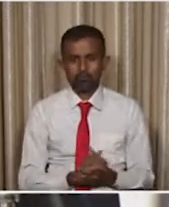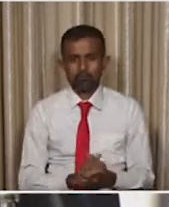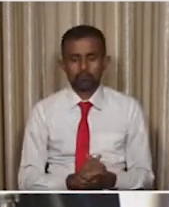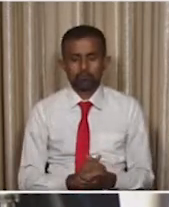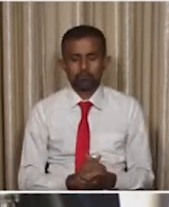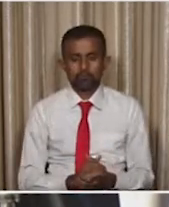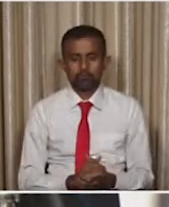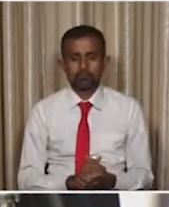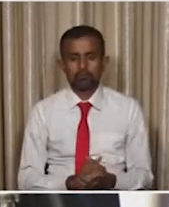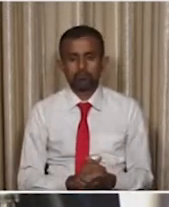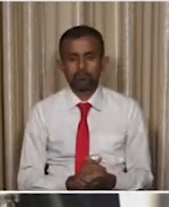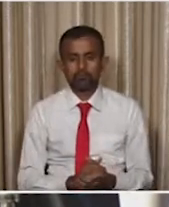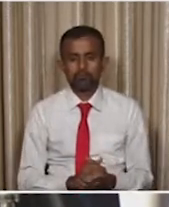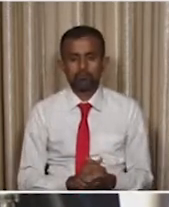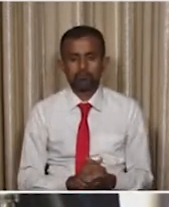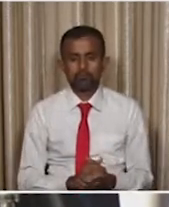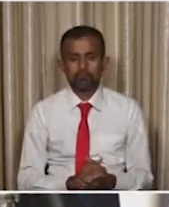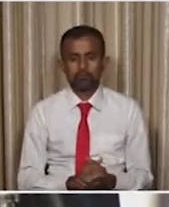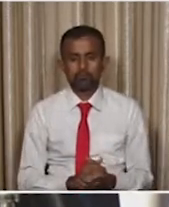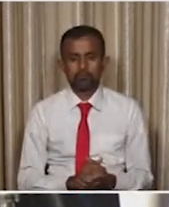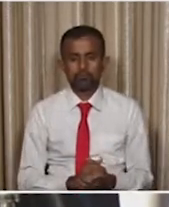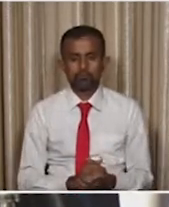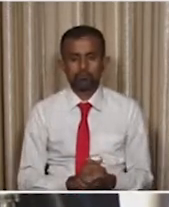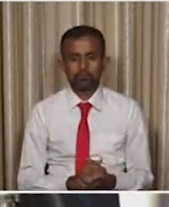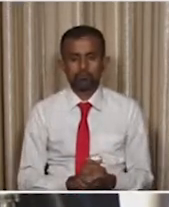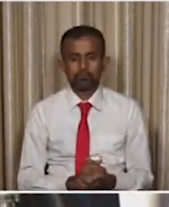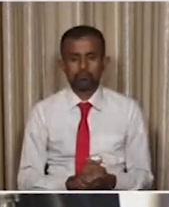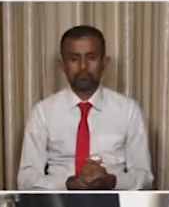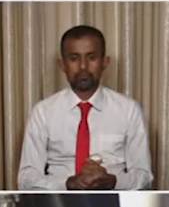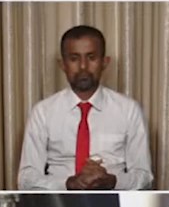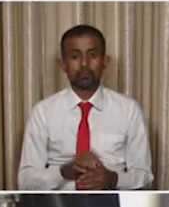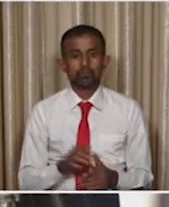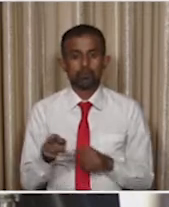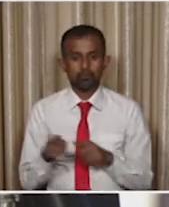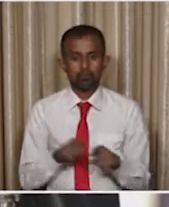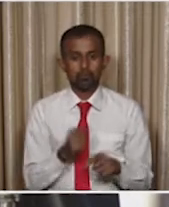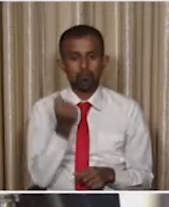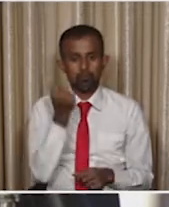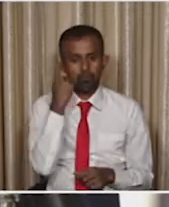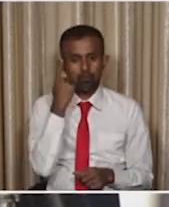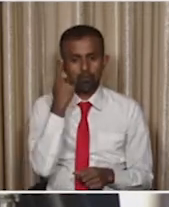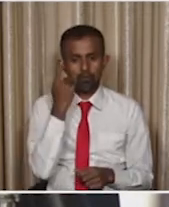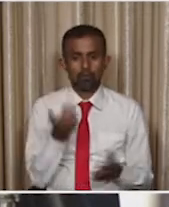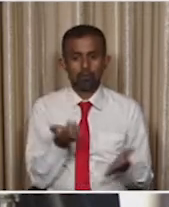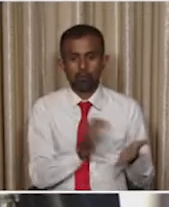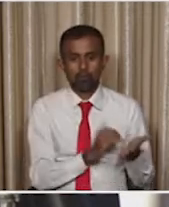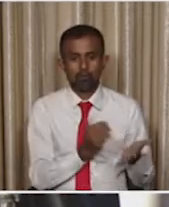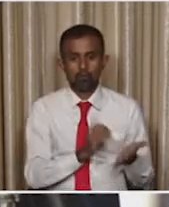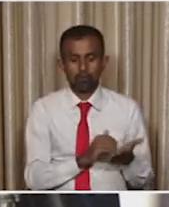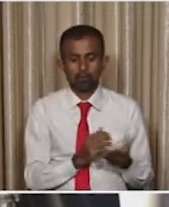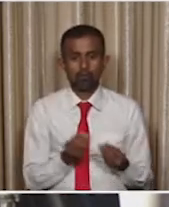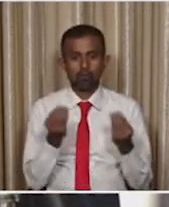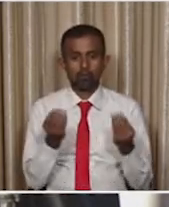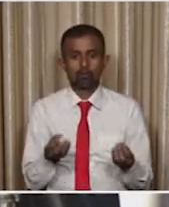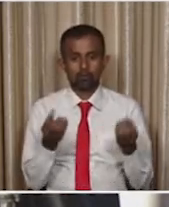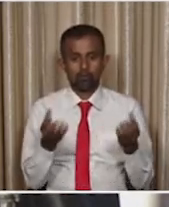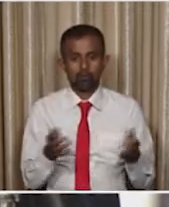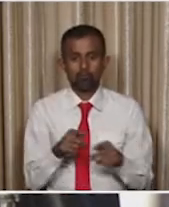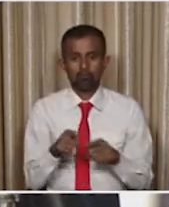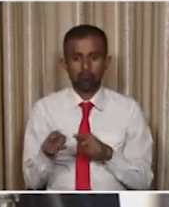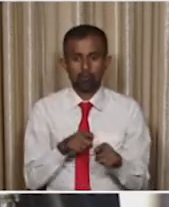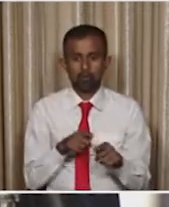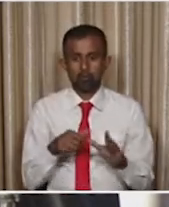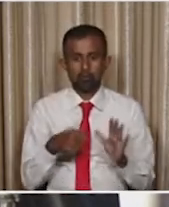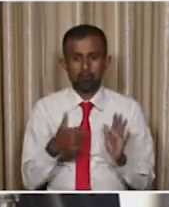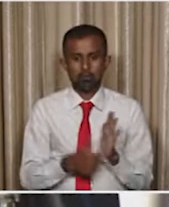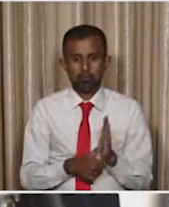சட்டமூலம் இங்கே சமர்ப்பிக்கப்பட்டிருப்பது என்பது இந்த நாட்டினுடைய ஒரு சாபக்கேடு இது என்னத்தை காட்டுகிறது என்று சொல்லி சொன்னால் இன்னும் 75 வருடங்கள் சென்றாலும் இந்த